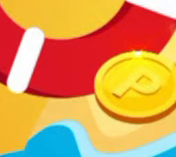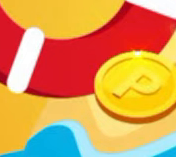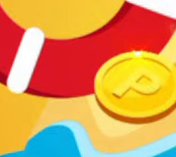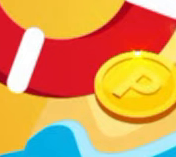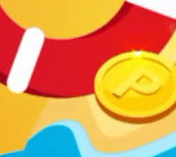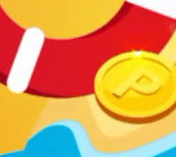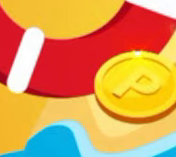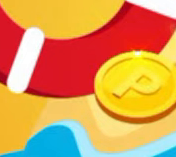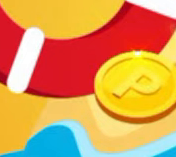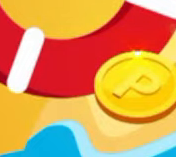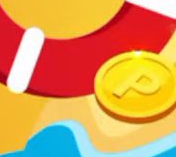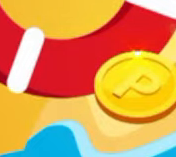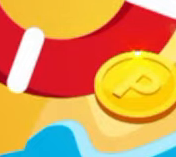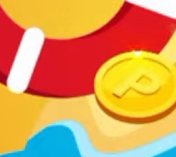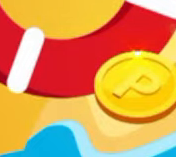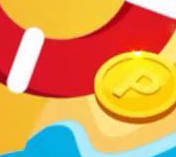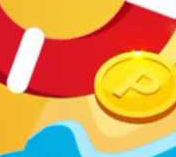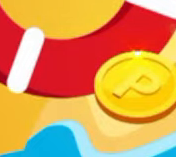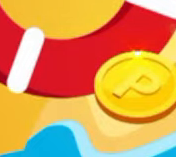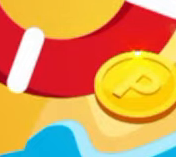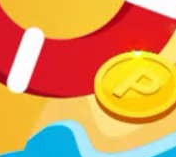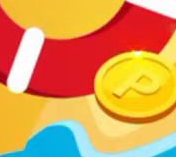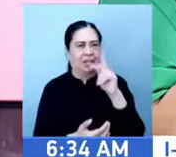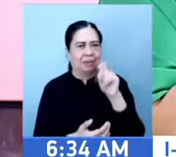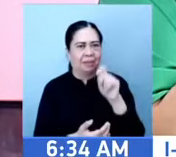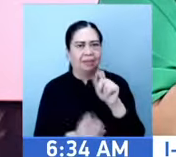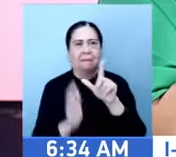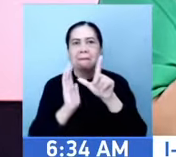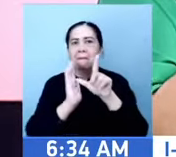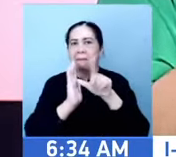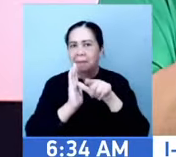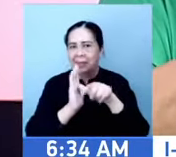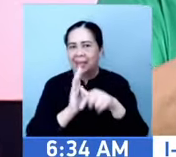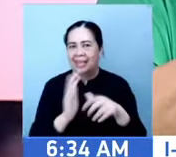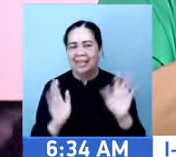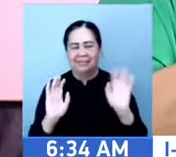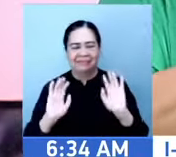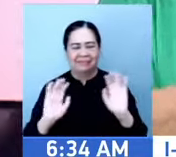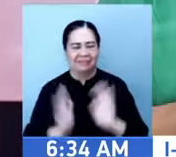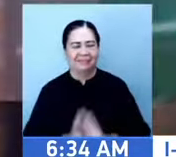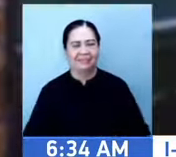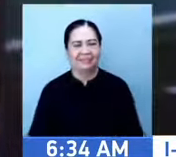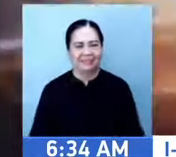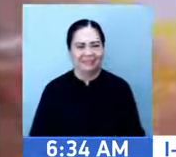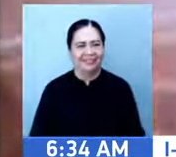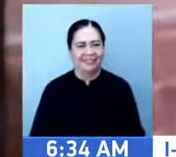Jackpot mamaya. Ayan! Nako, Hit the Jackpot!